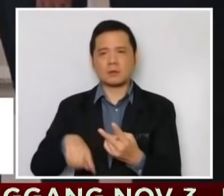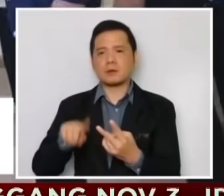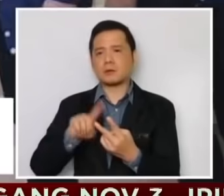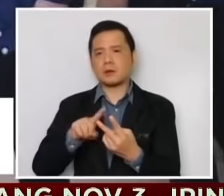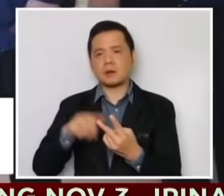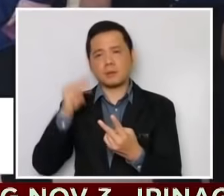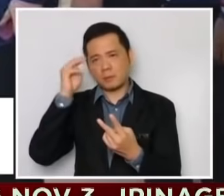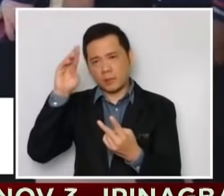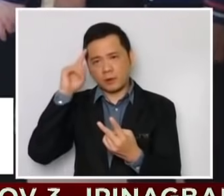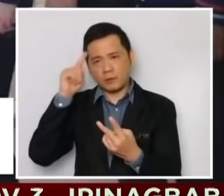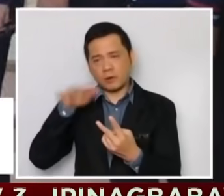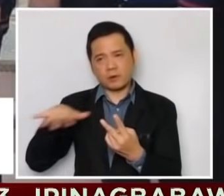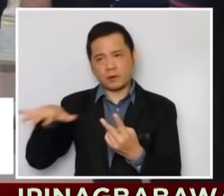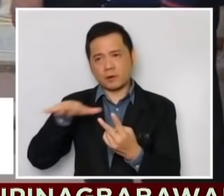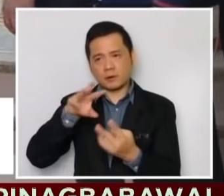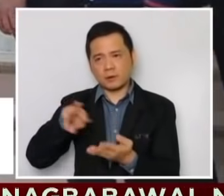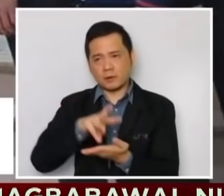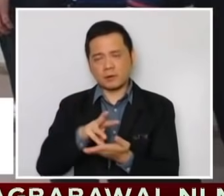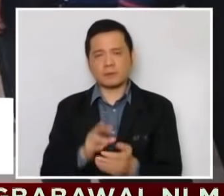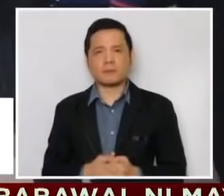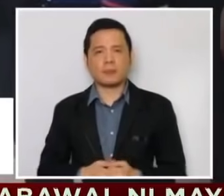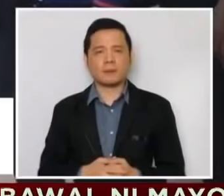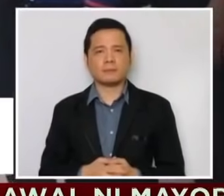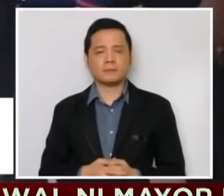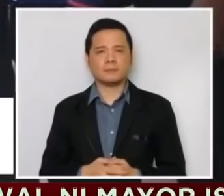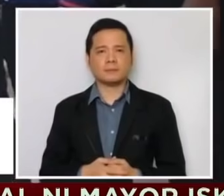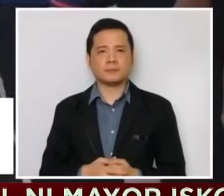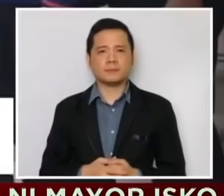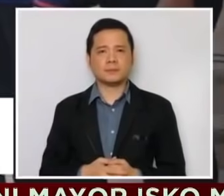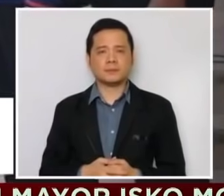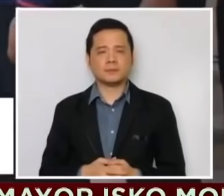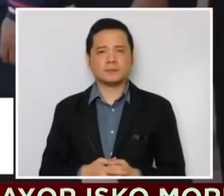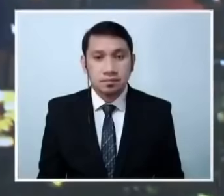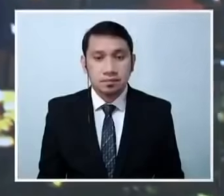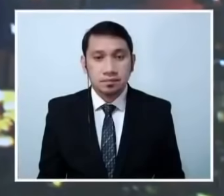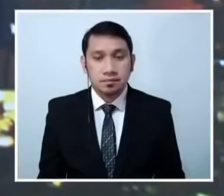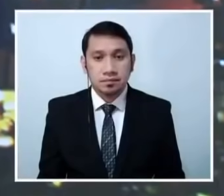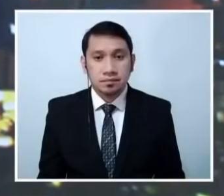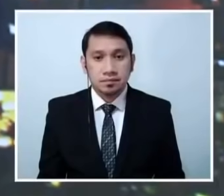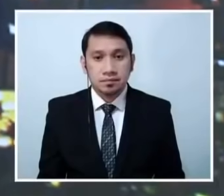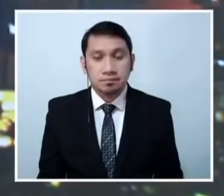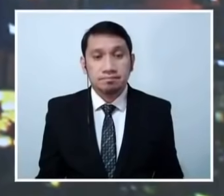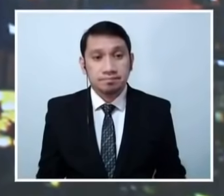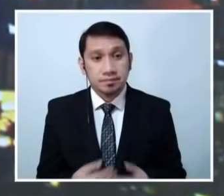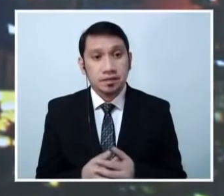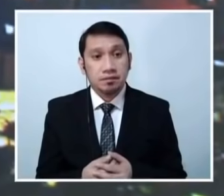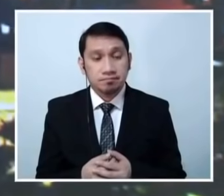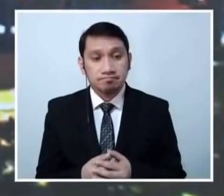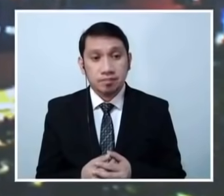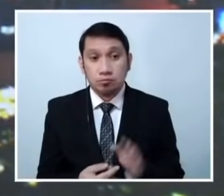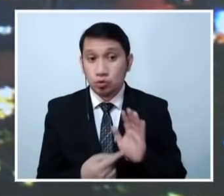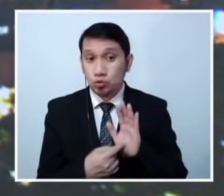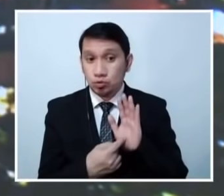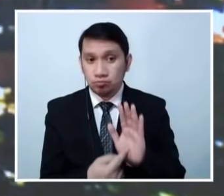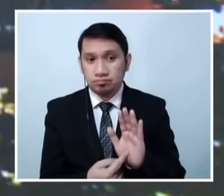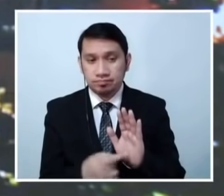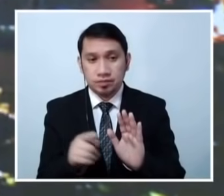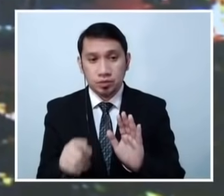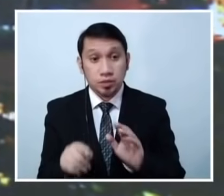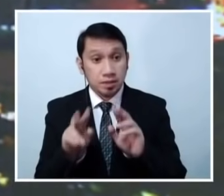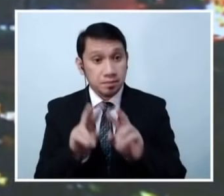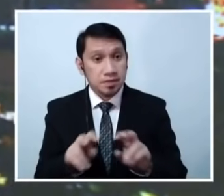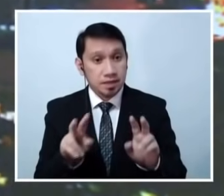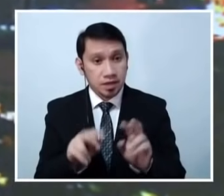mayor ng lungsod. Mario Dumawal, ABS-CBN News. Sumipot sa investigasyon ng NBI kaugnay